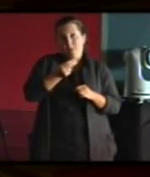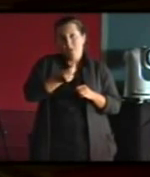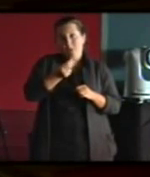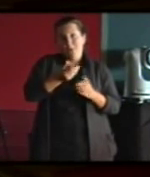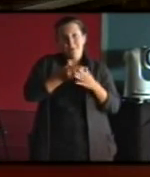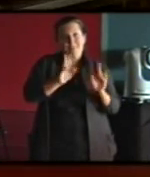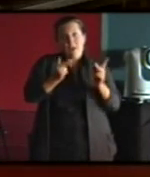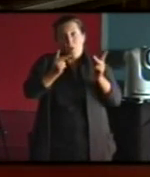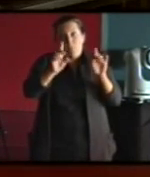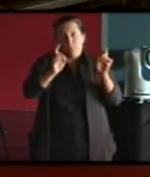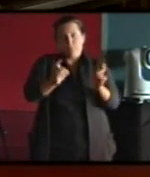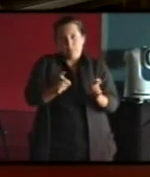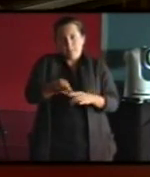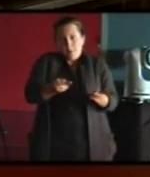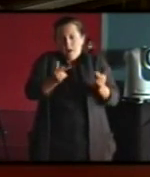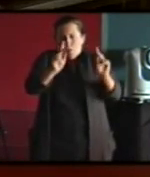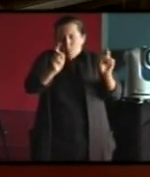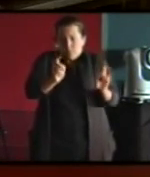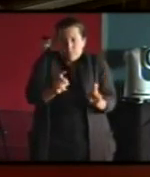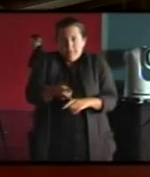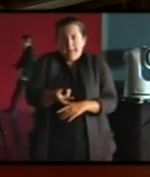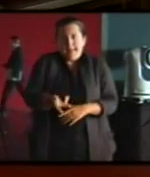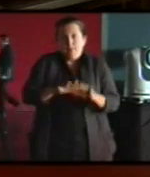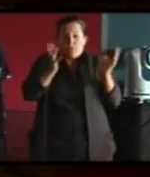de perte de valeur générale. De perte de valeur générale.